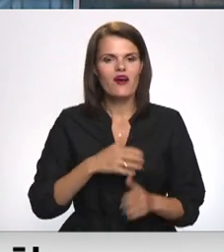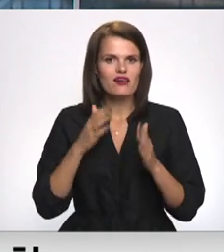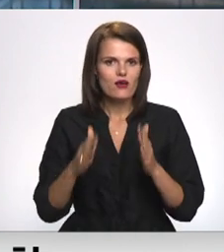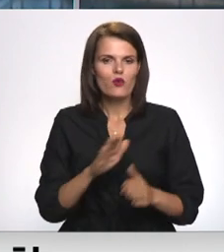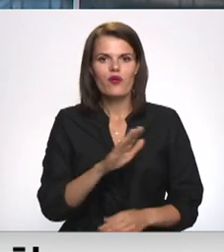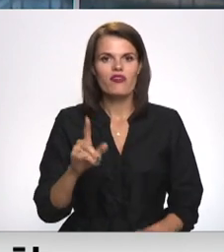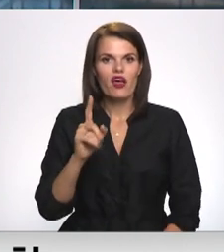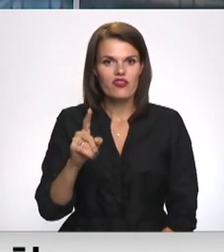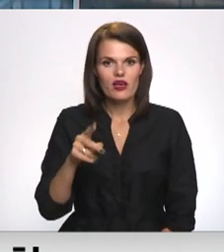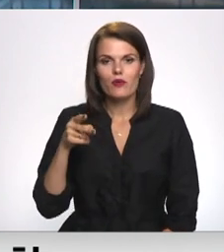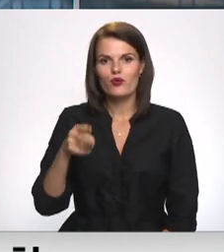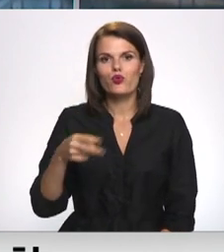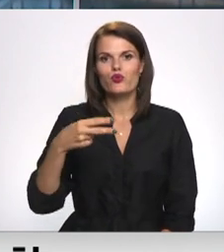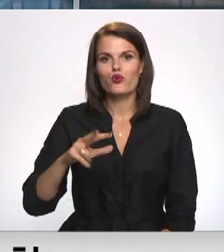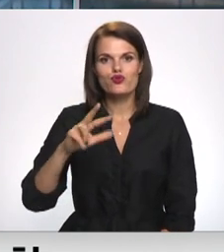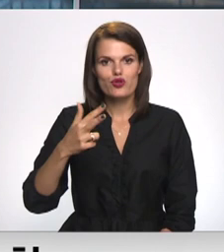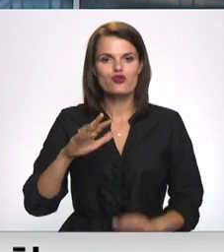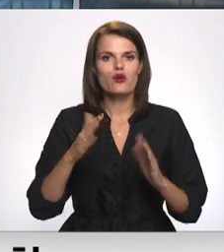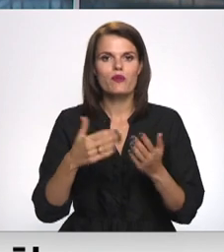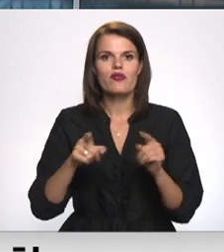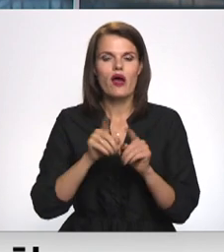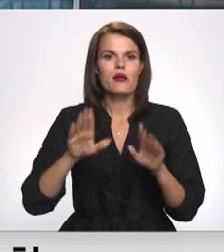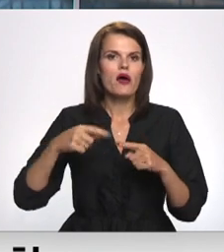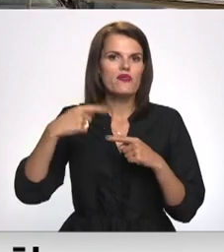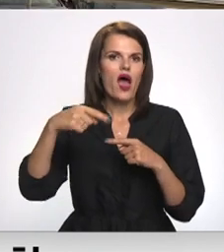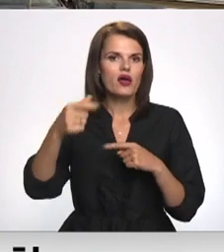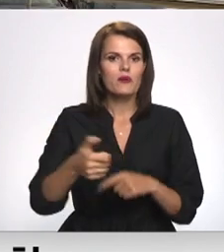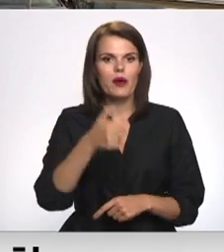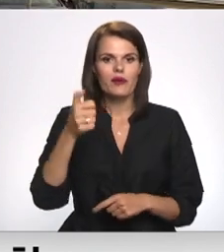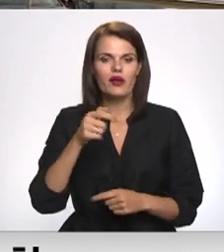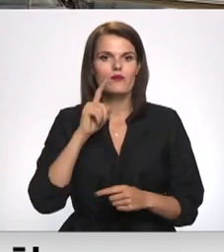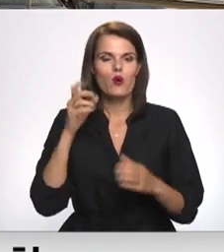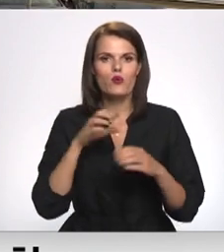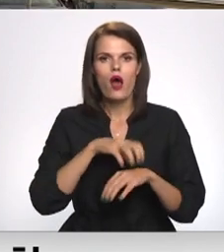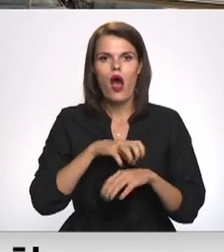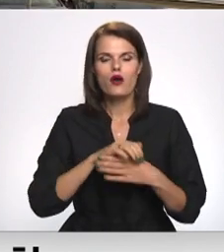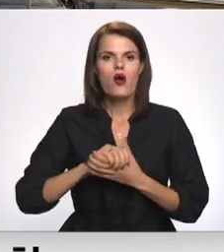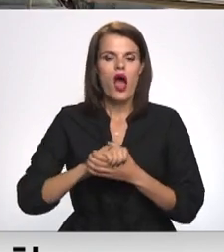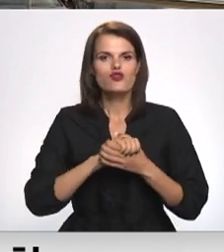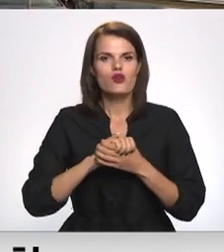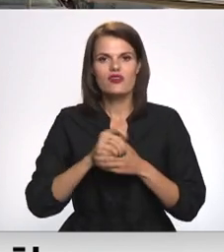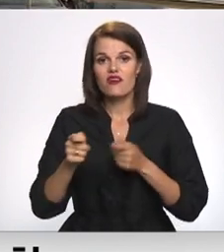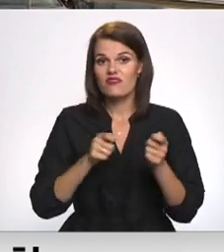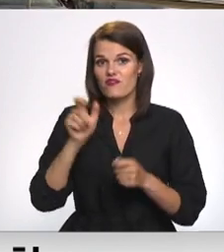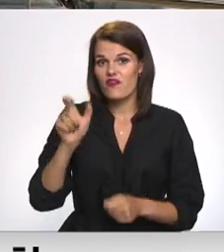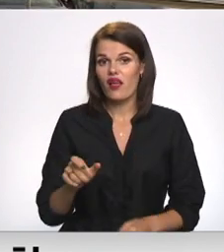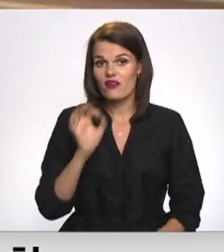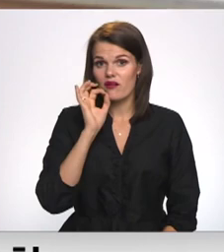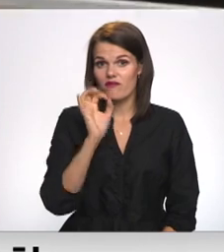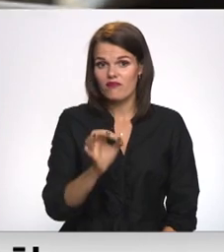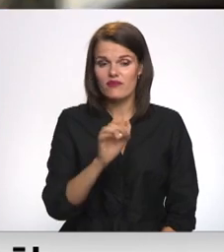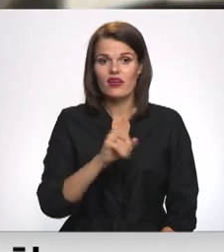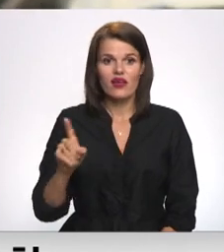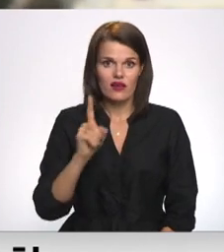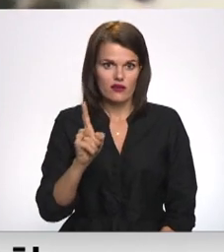par 2023, bet arī par nākamajiem gadiem. Jauno ārstu asociācijas vadītājs Artūrs Šilovs norāda, ka ir